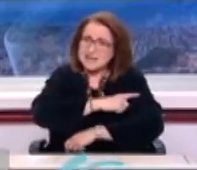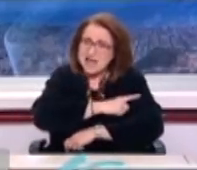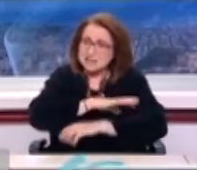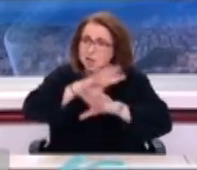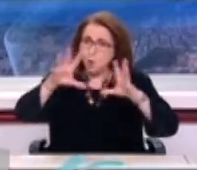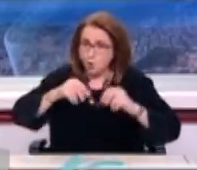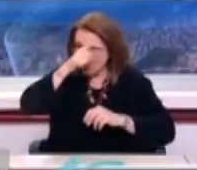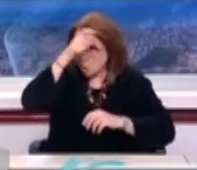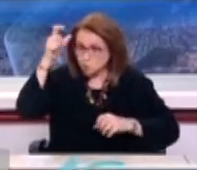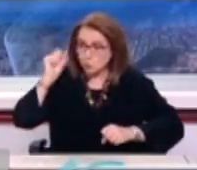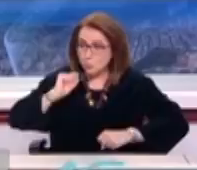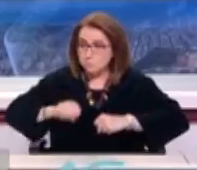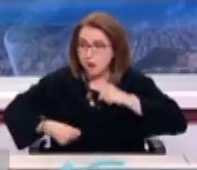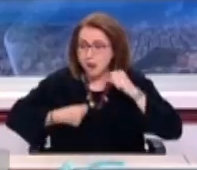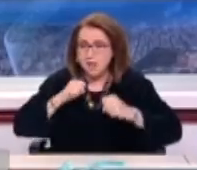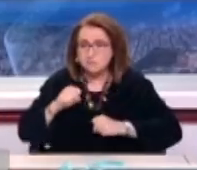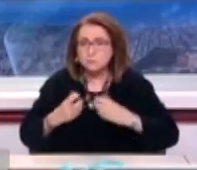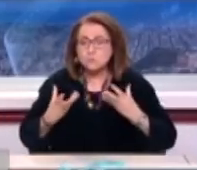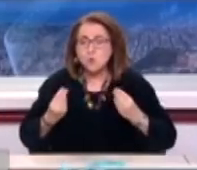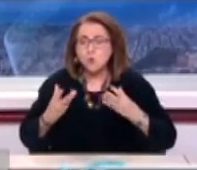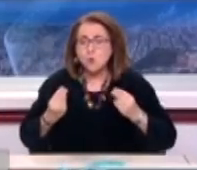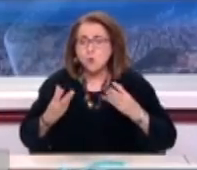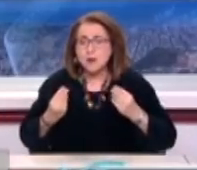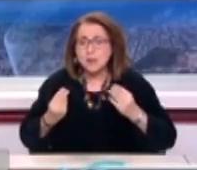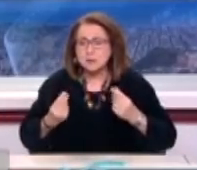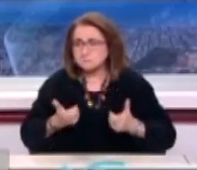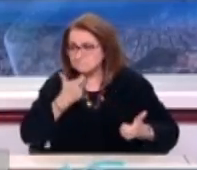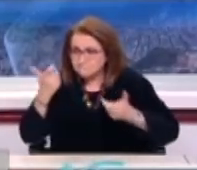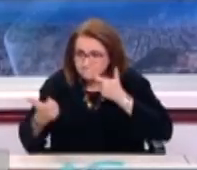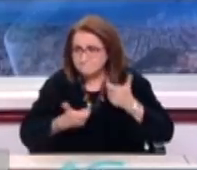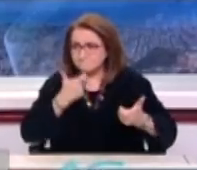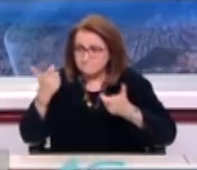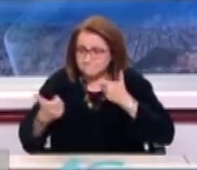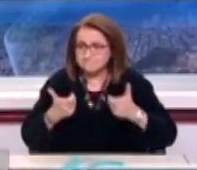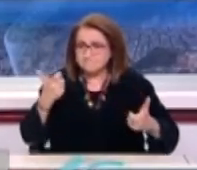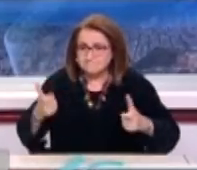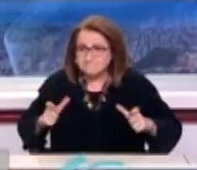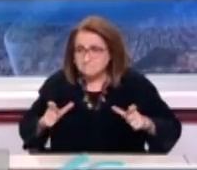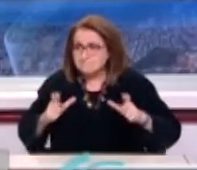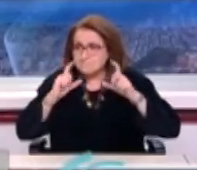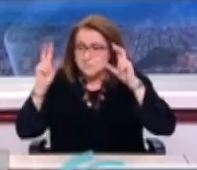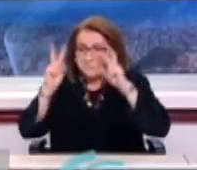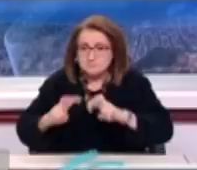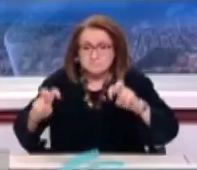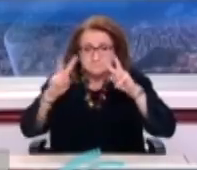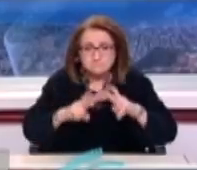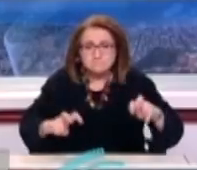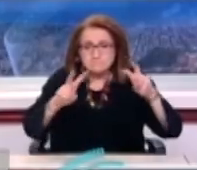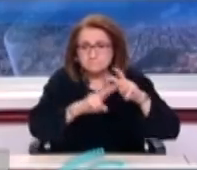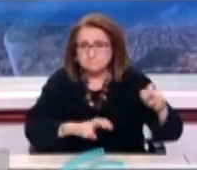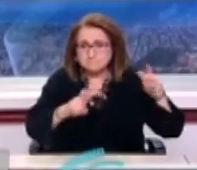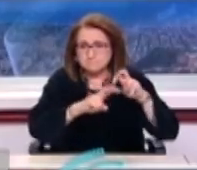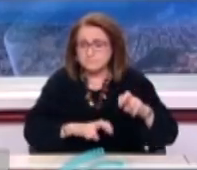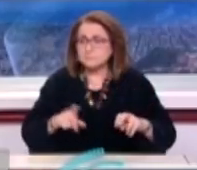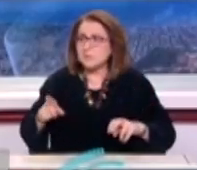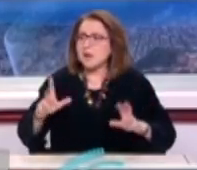Αντιμετωπίζουν το νέο ιό από εκεί και παραμένουν σε επαγρύπνηση. Για αναγνώριση πιθανών περιπτώσεων της νόσου και σε πρώιμη